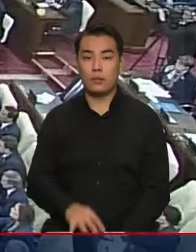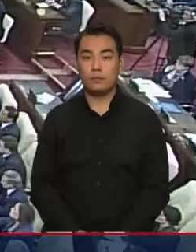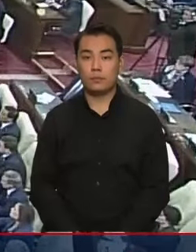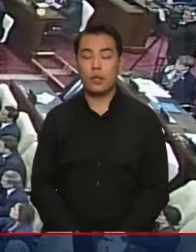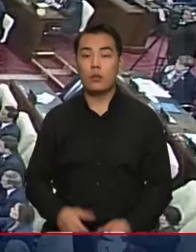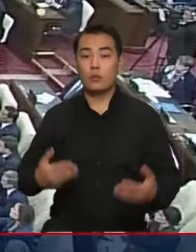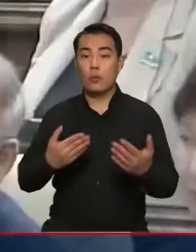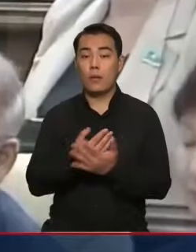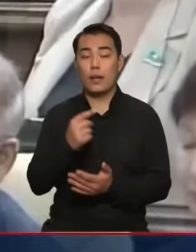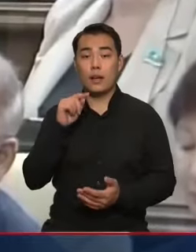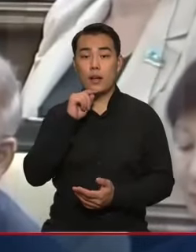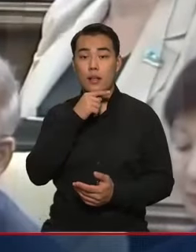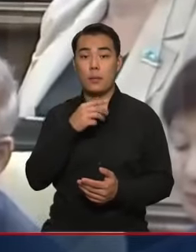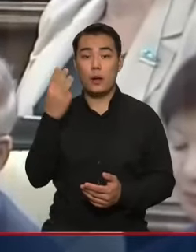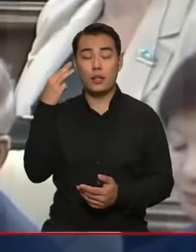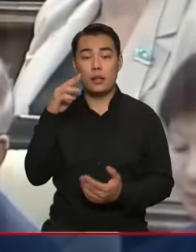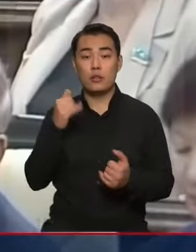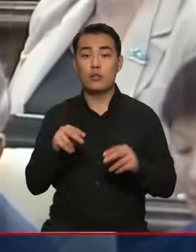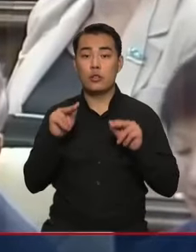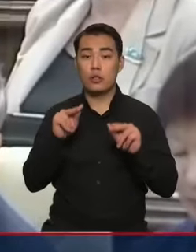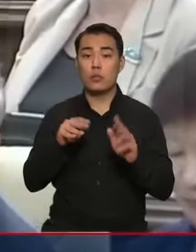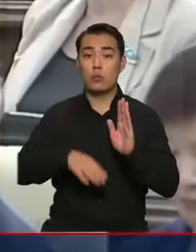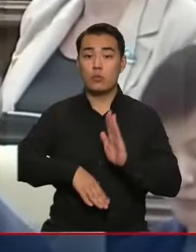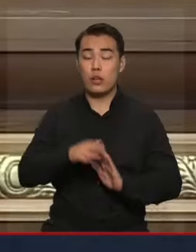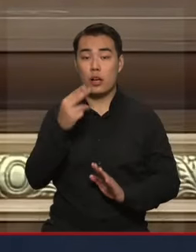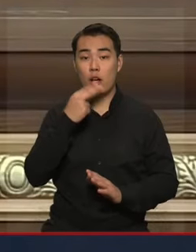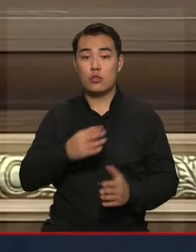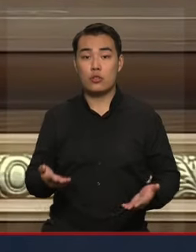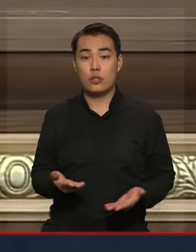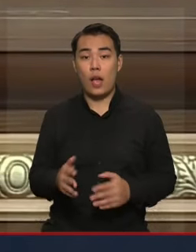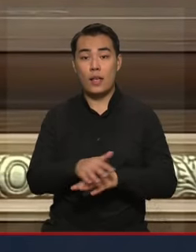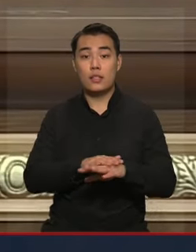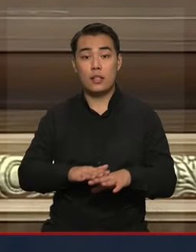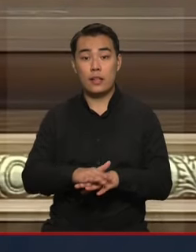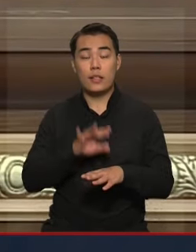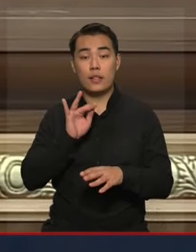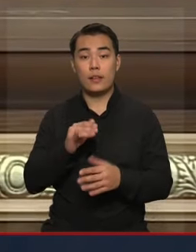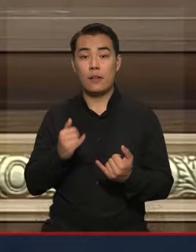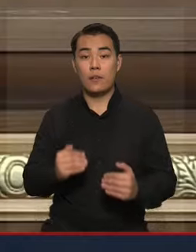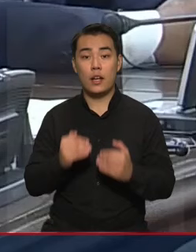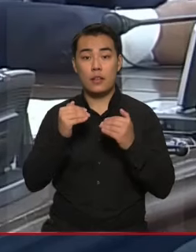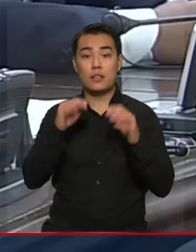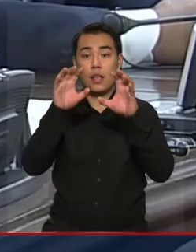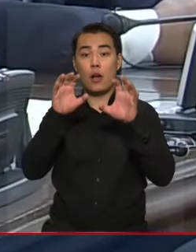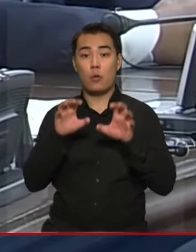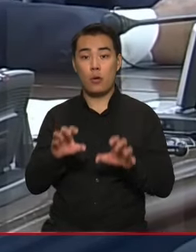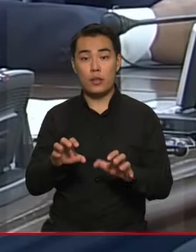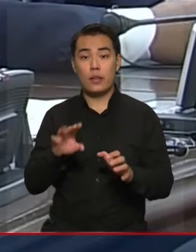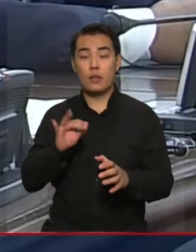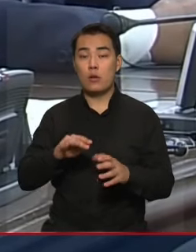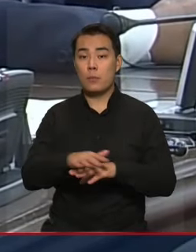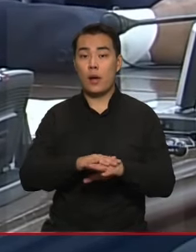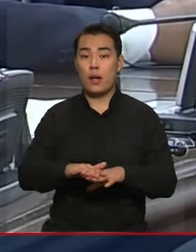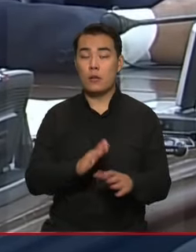Новая экономическая модель, основанная на справедливости, улучшении качества жизни населения, установлении верховенства закона и порядка в